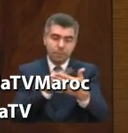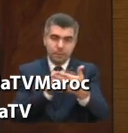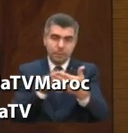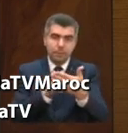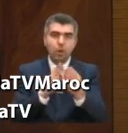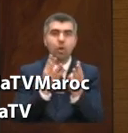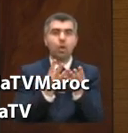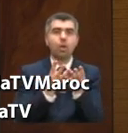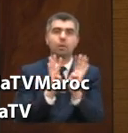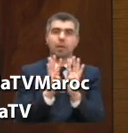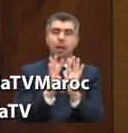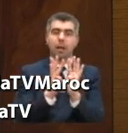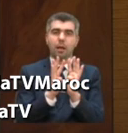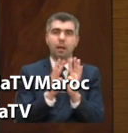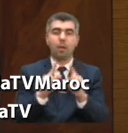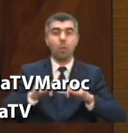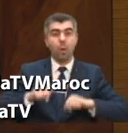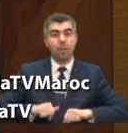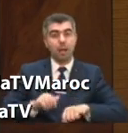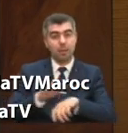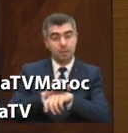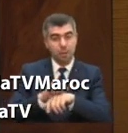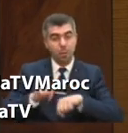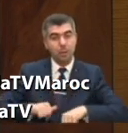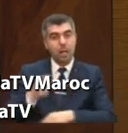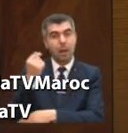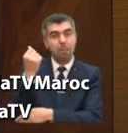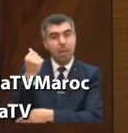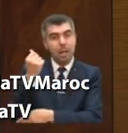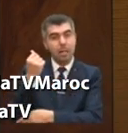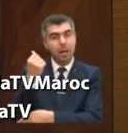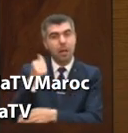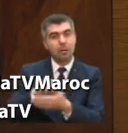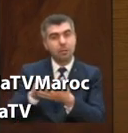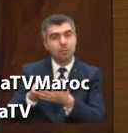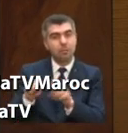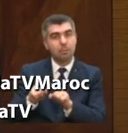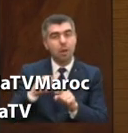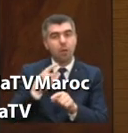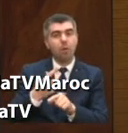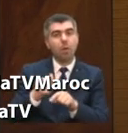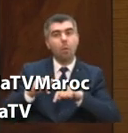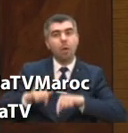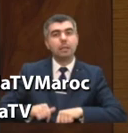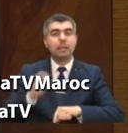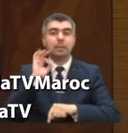ستحسمها لجنة متكونة من قطاع الشغل، قطاع المالية والقطاع الوزاري الوصي على هذاك النشاط الاقتصادي،